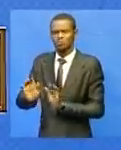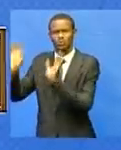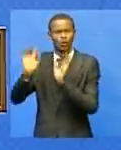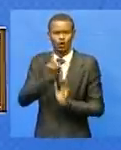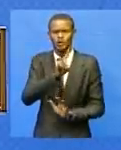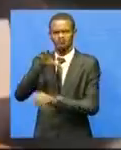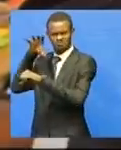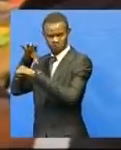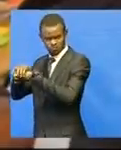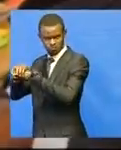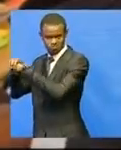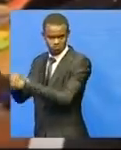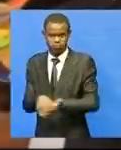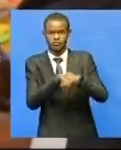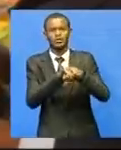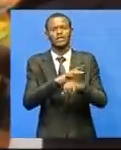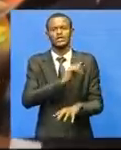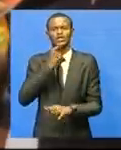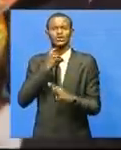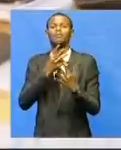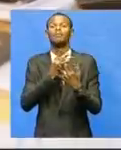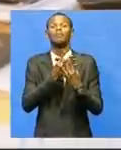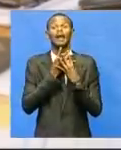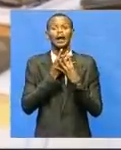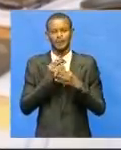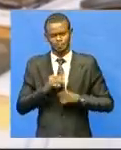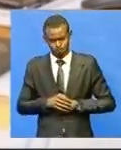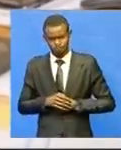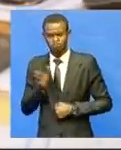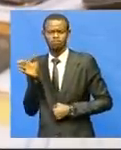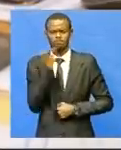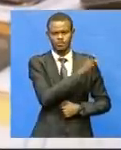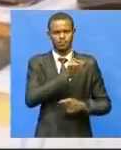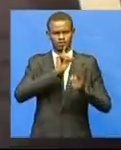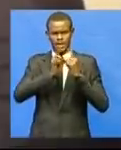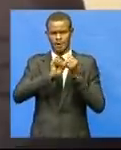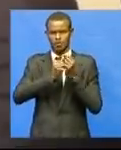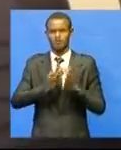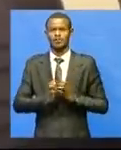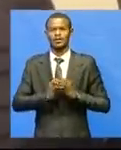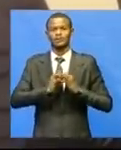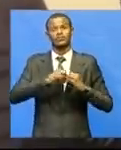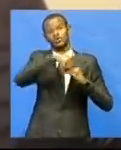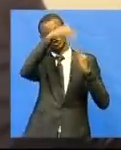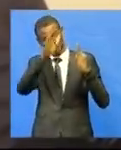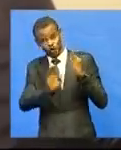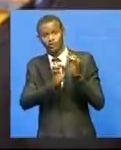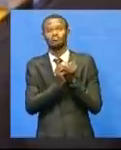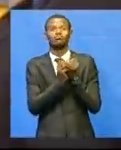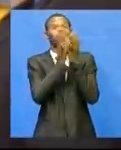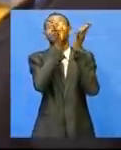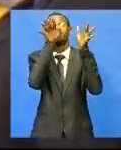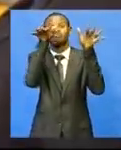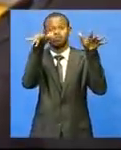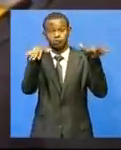la justice. Au chapitre de l'éruption volcanique, le Premier ministre Jean-Michel Samalukonde a